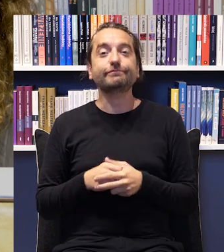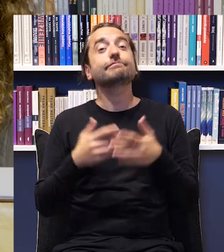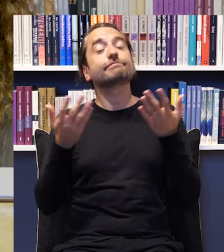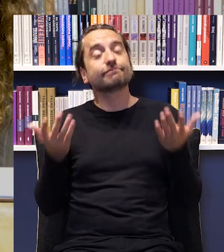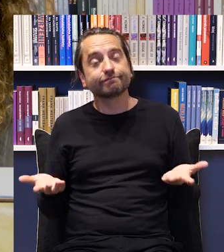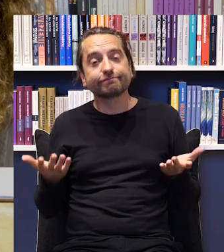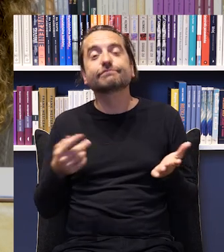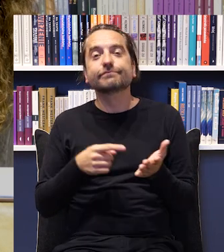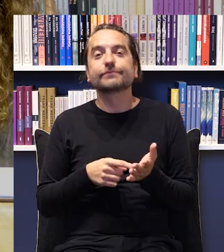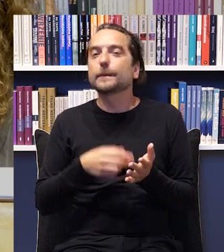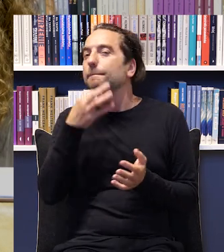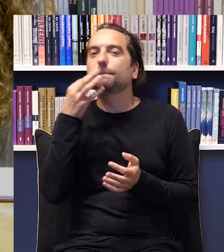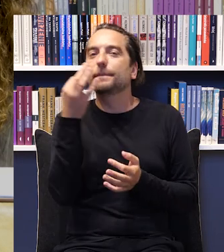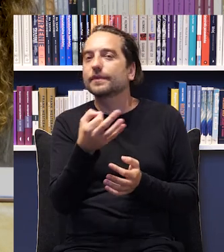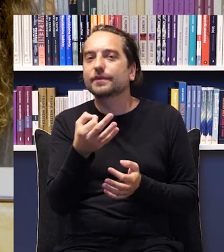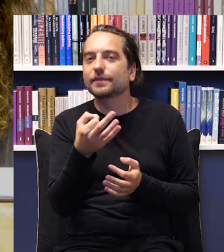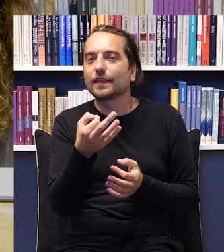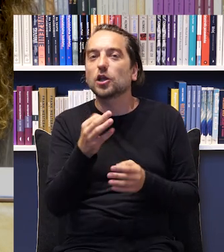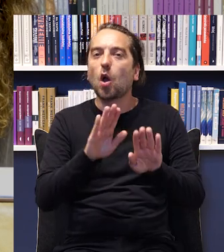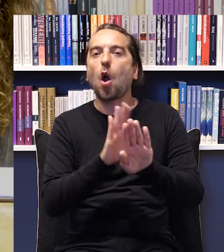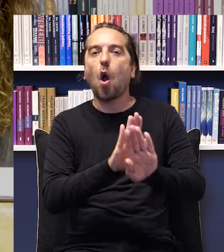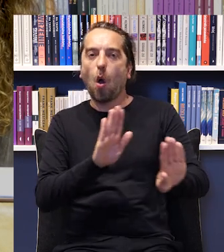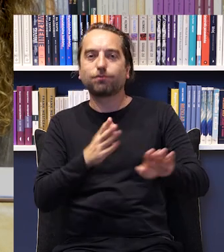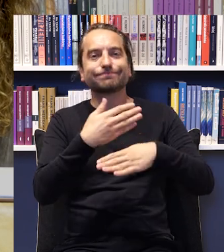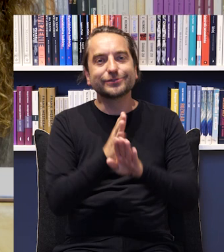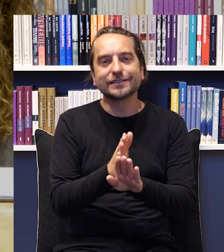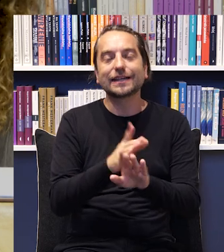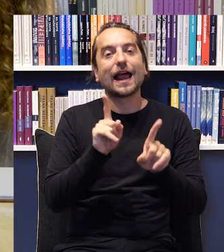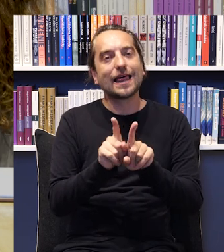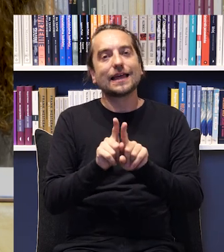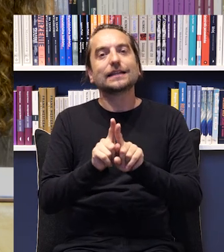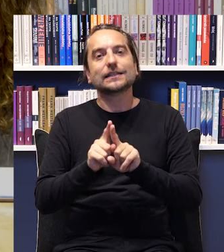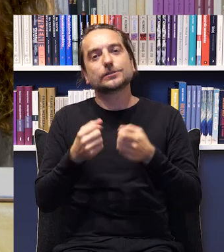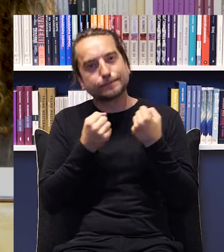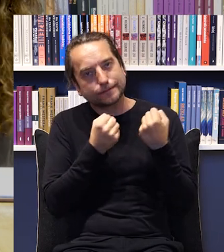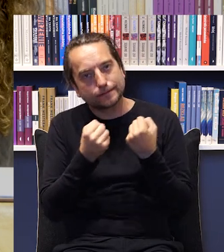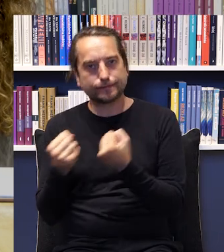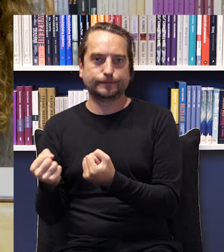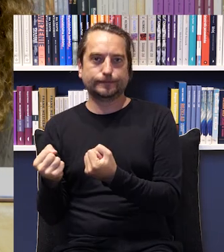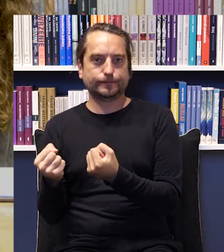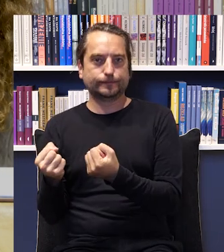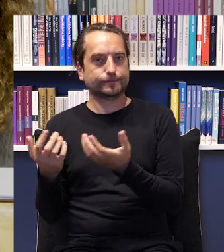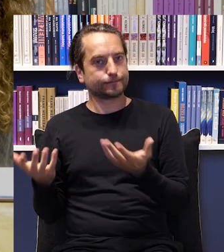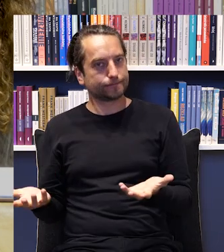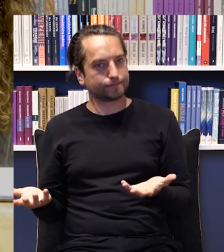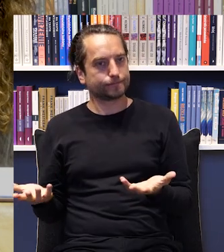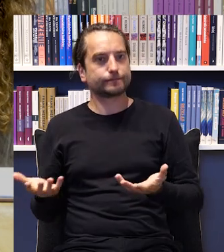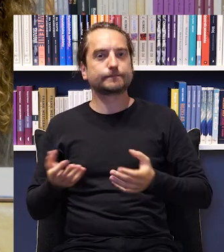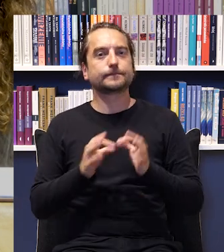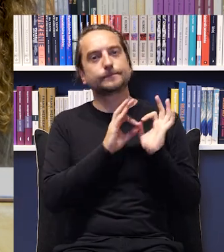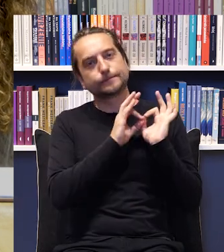właśnie, to w ogóle też jest pytanie nie tylko o oddzielenie, ale też o przetrwanie, no nie? I tak